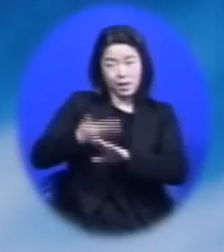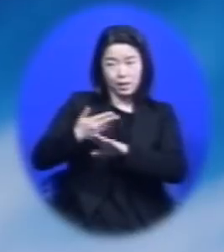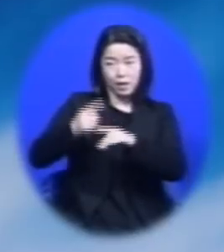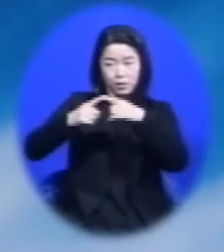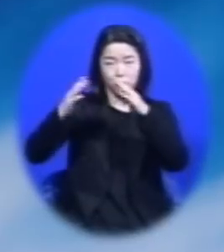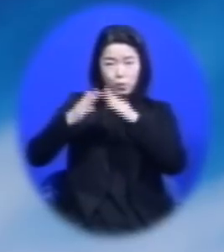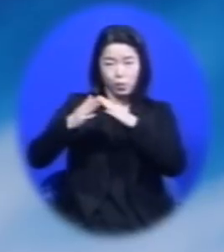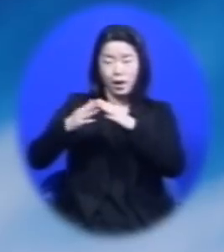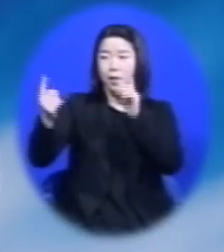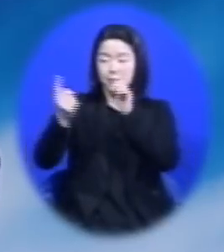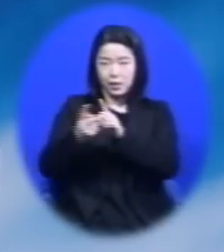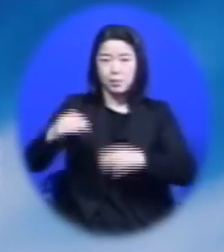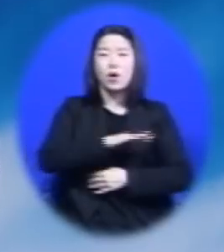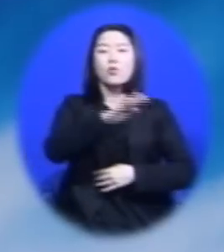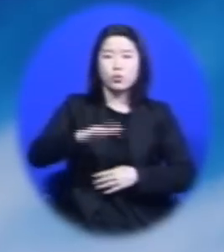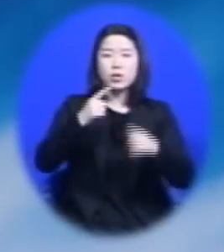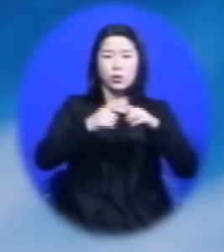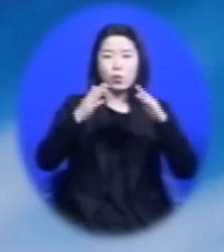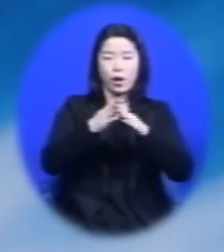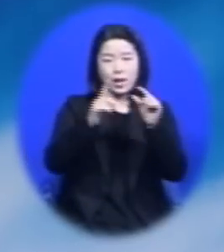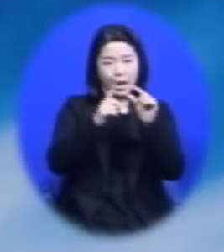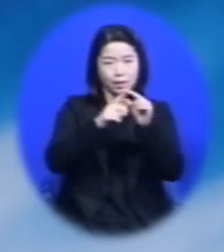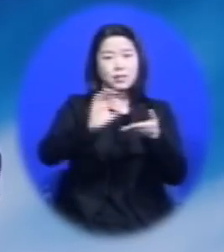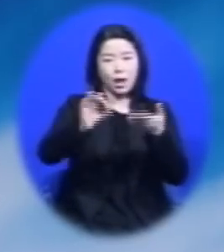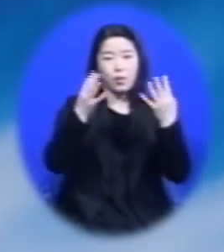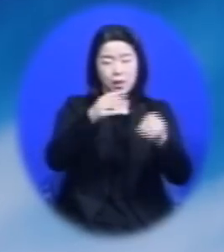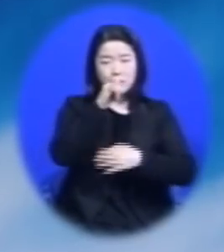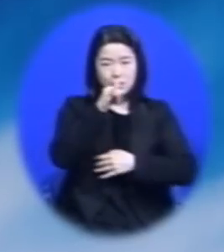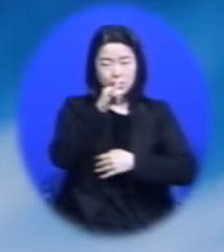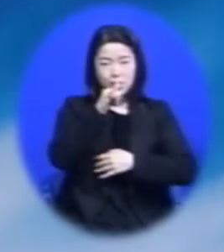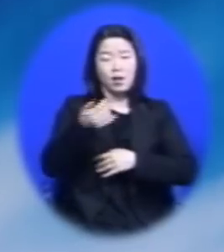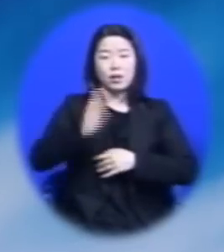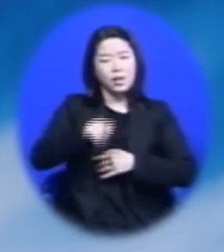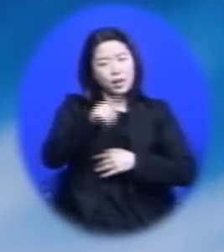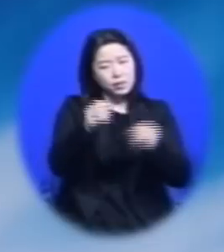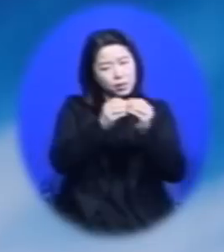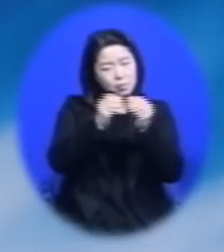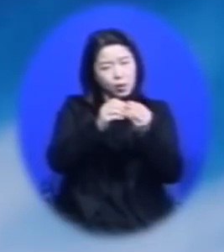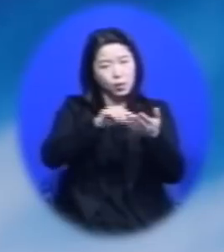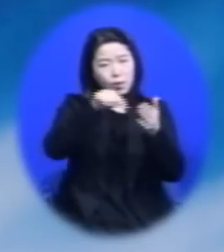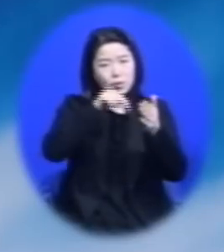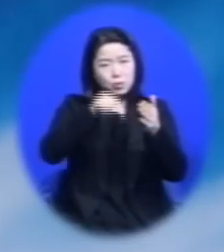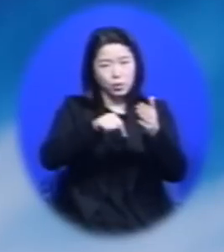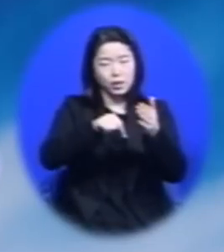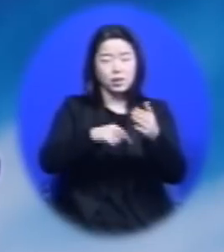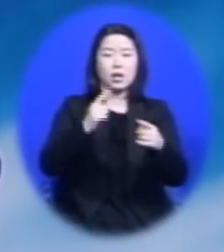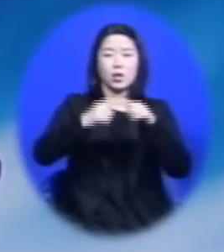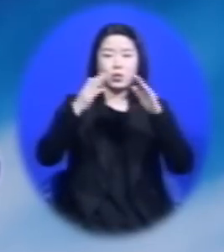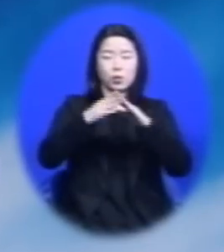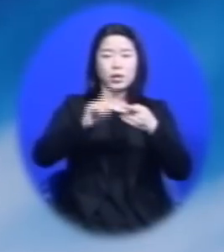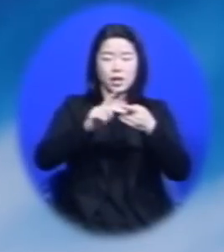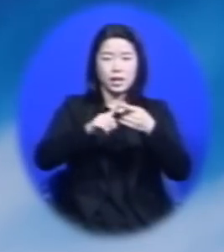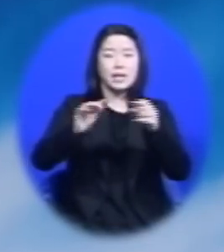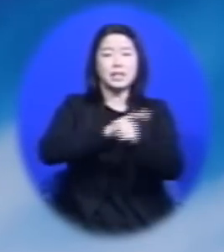만나면 우리 교회는 이런 말을 쉽게 써요 그런데 그 표현 속에는 교회에 대한 사랑과